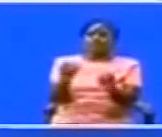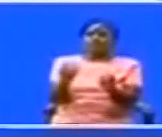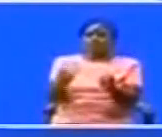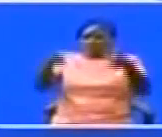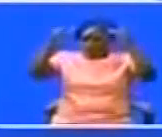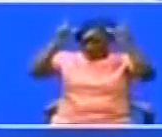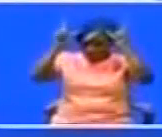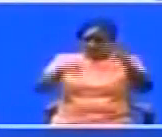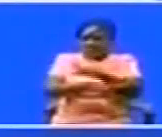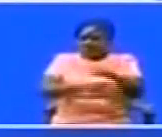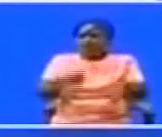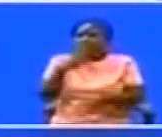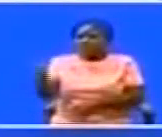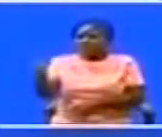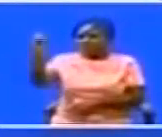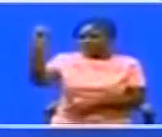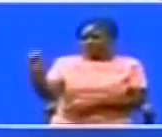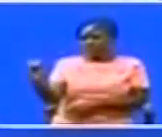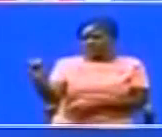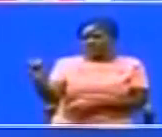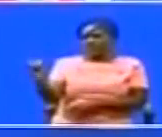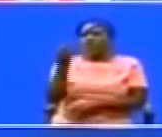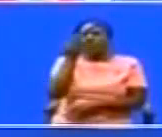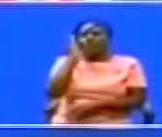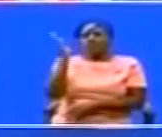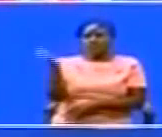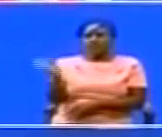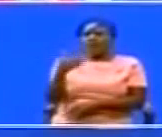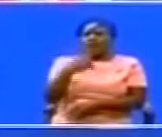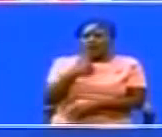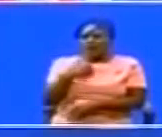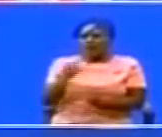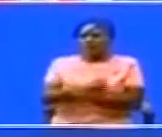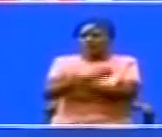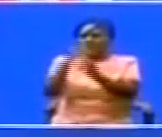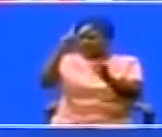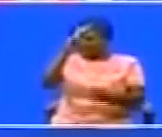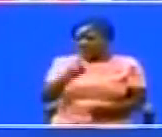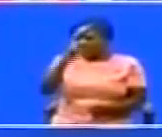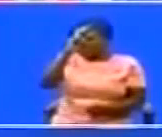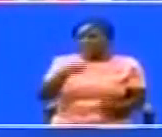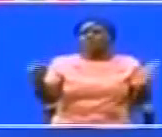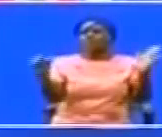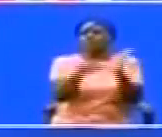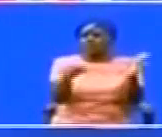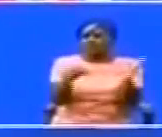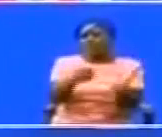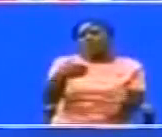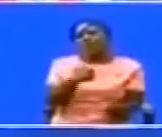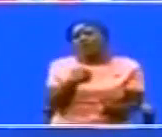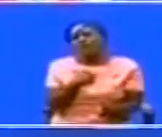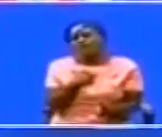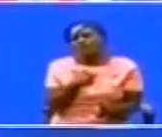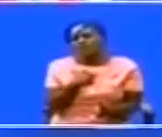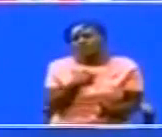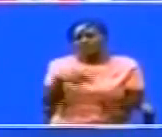karibu 750, sasa iko Isiolo. We have a very serious problem, and it's the high